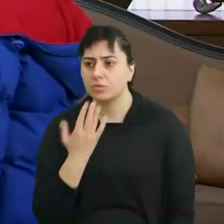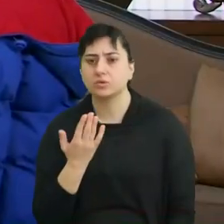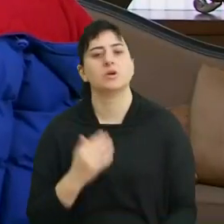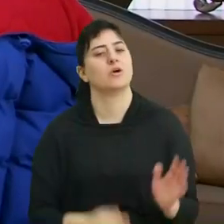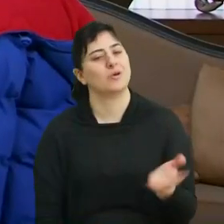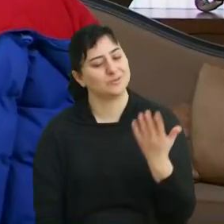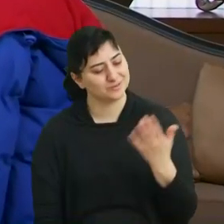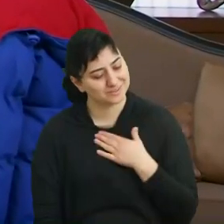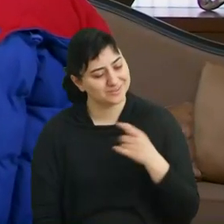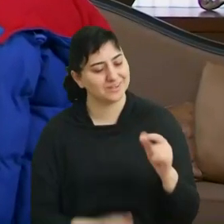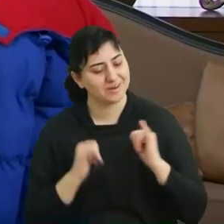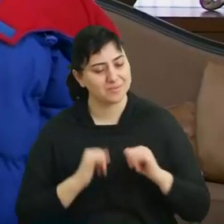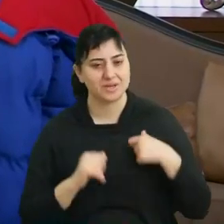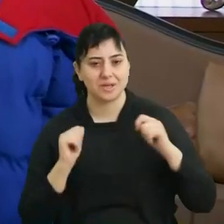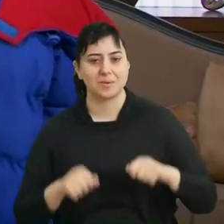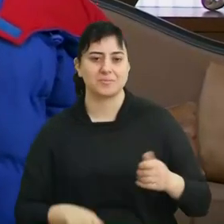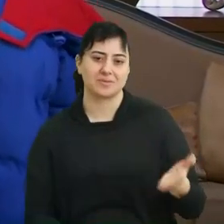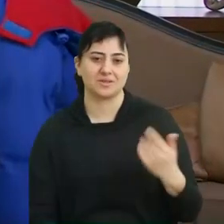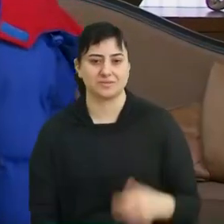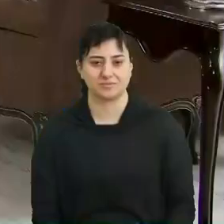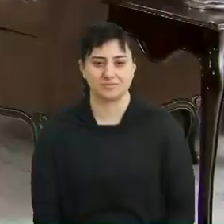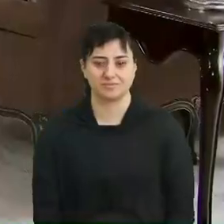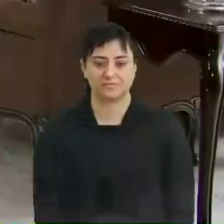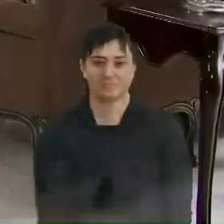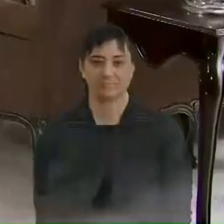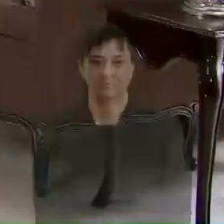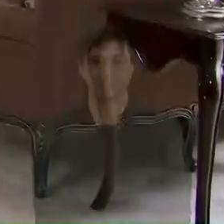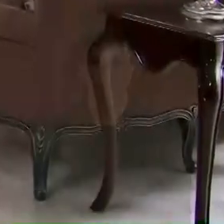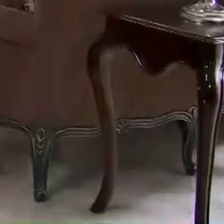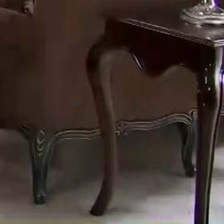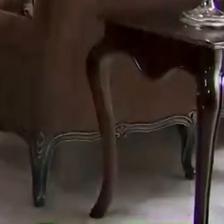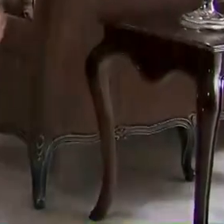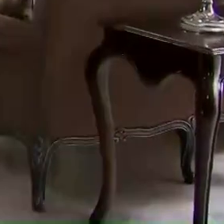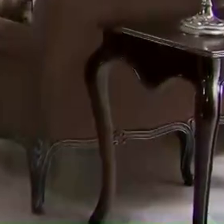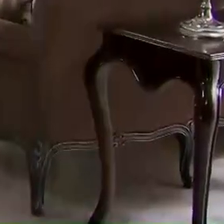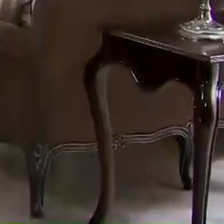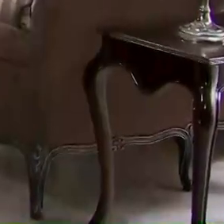olacak koçum ya? Rahat ol sen, merak etme. Gel, hadi yürü. Gel bakayım.